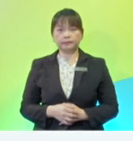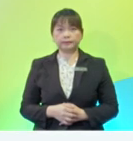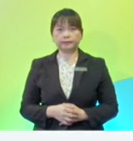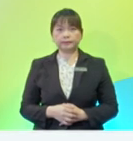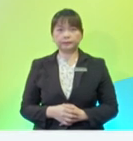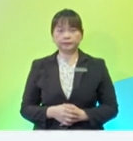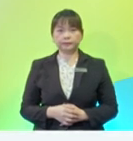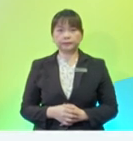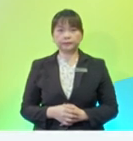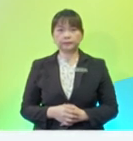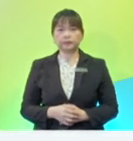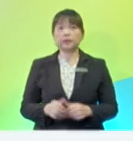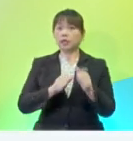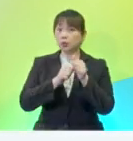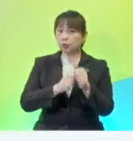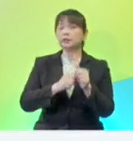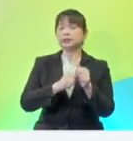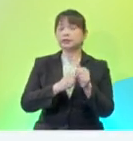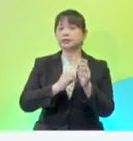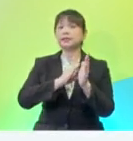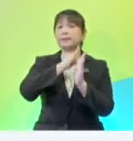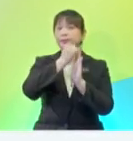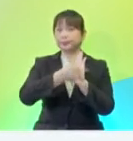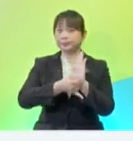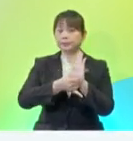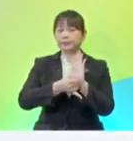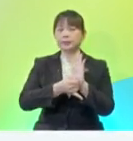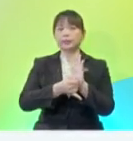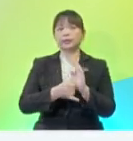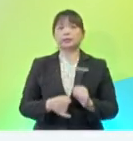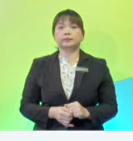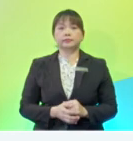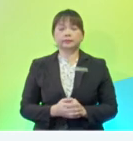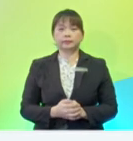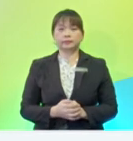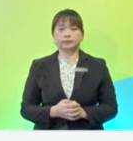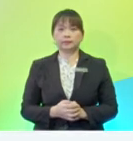kita ikut jam kita tak boleh lawan jam nanti kita selalu